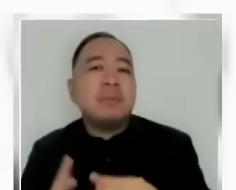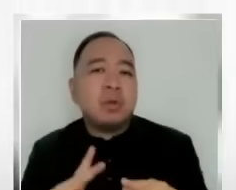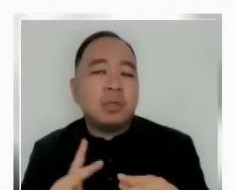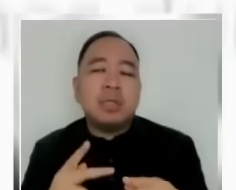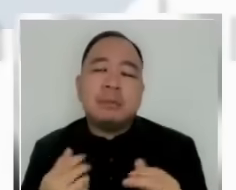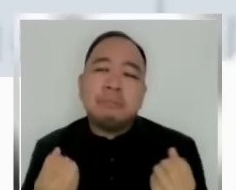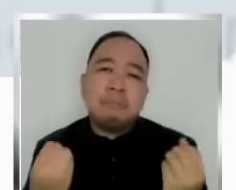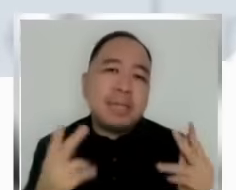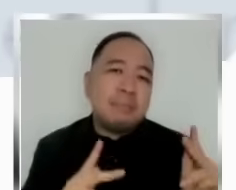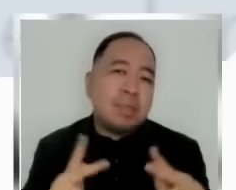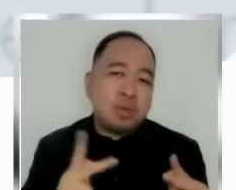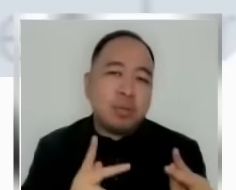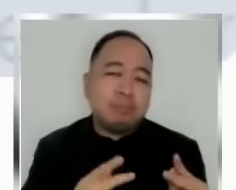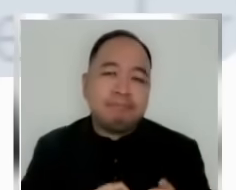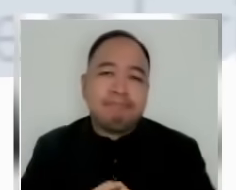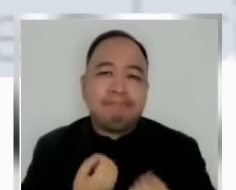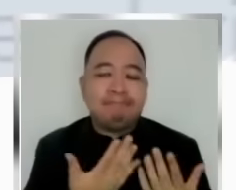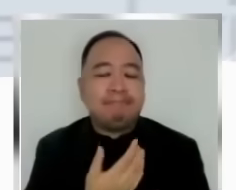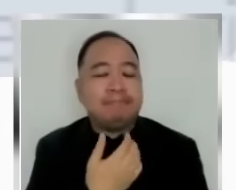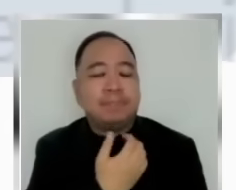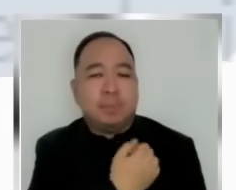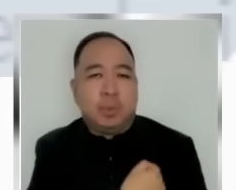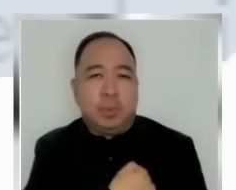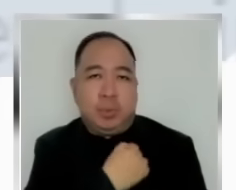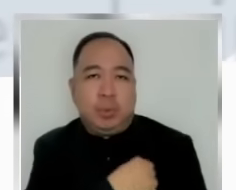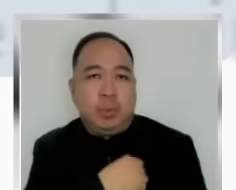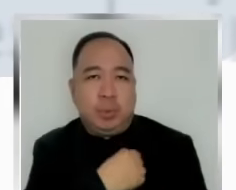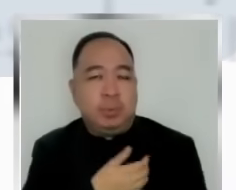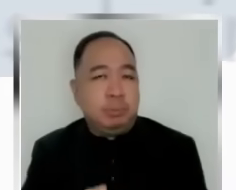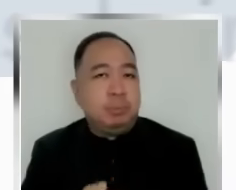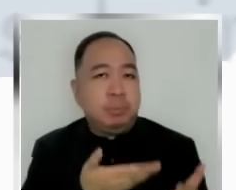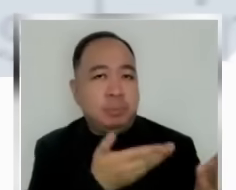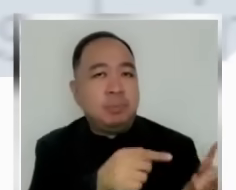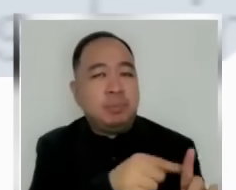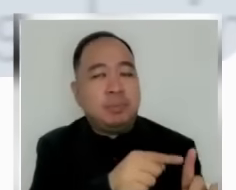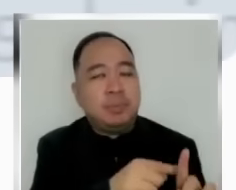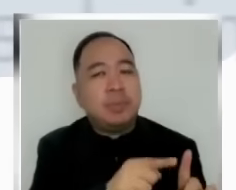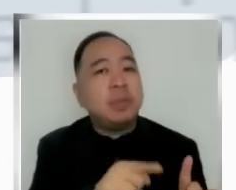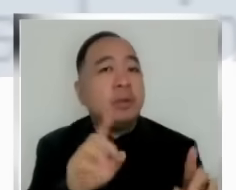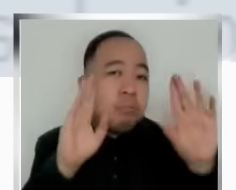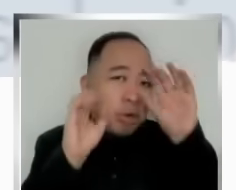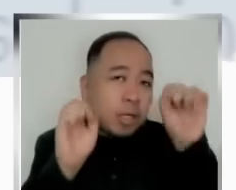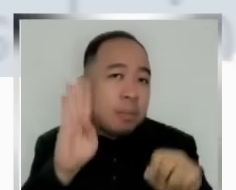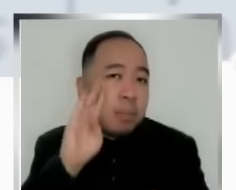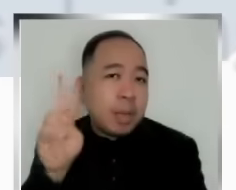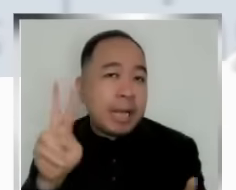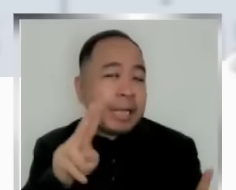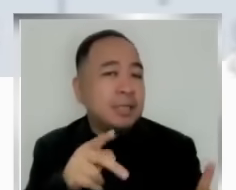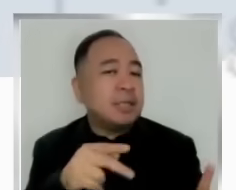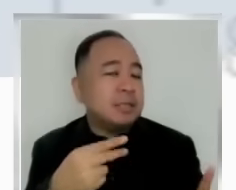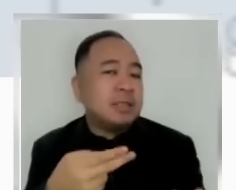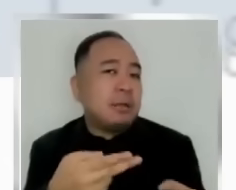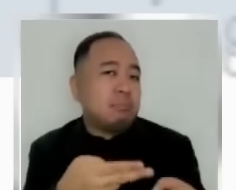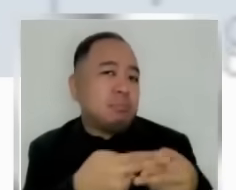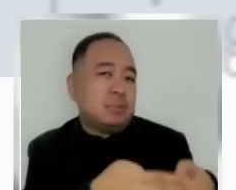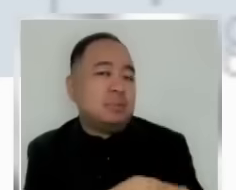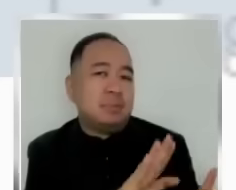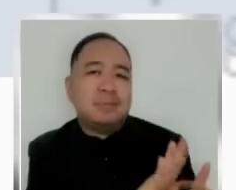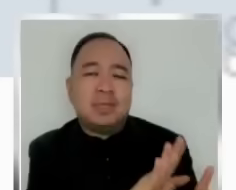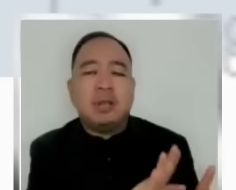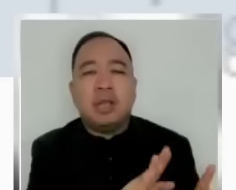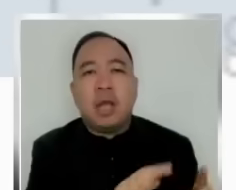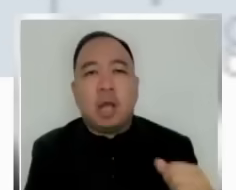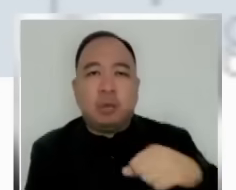Mike. Si Pangulong Bongbong Marcos tinawag si Mike na haligi ng broadcasting industry ng bansa